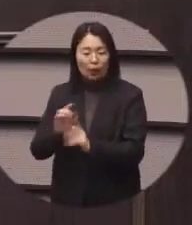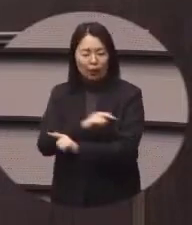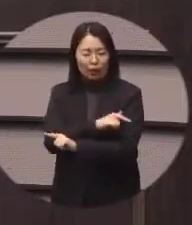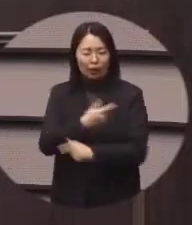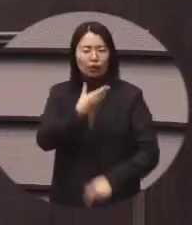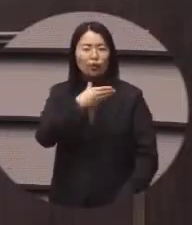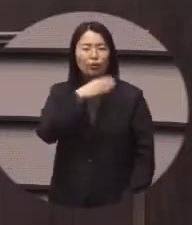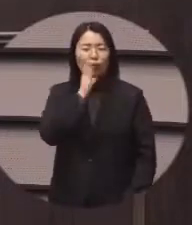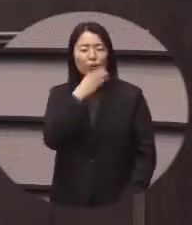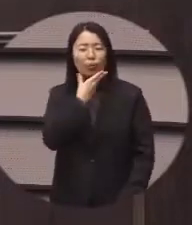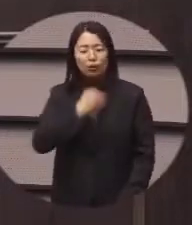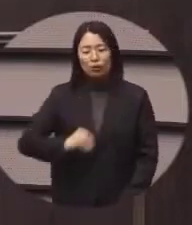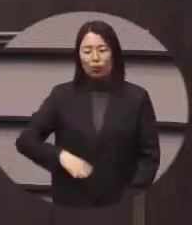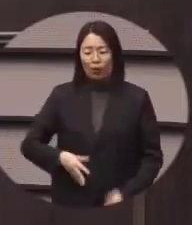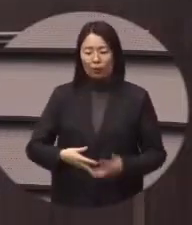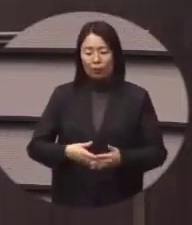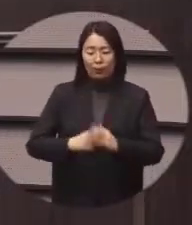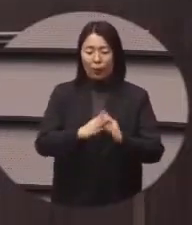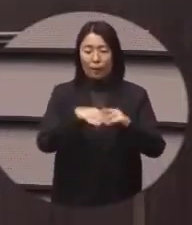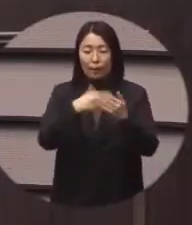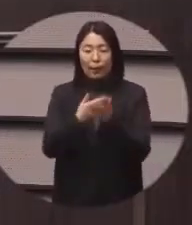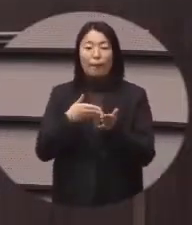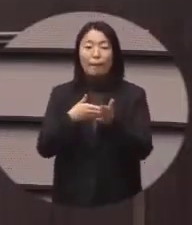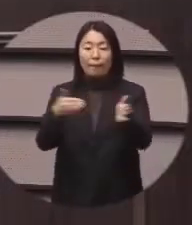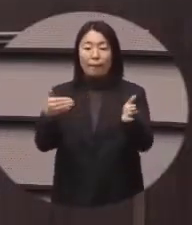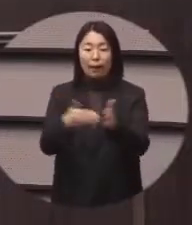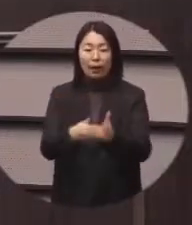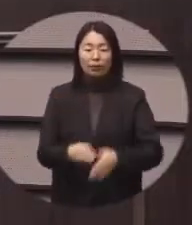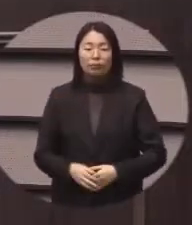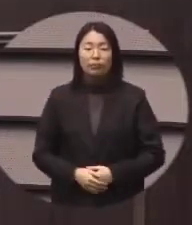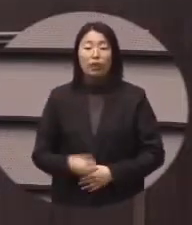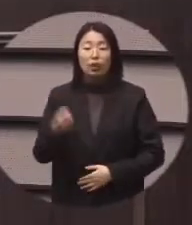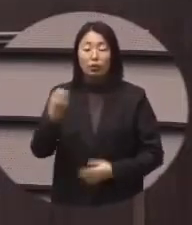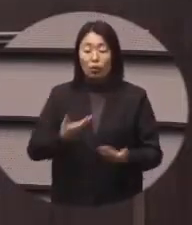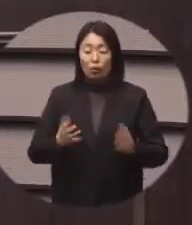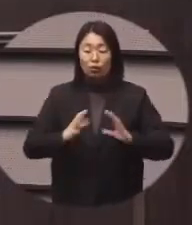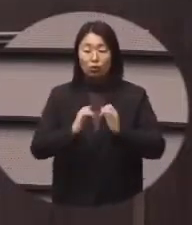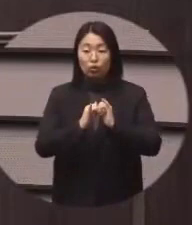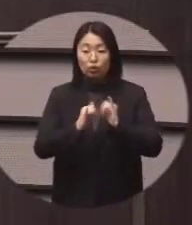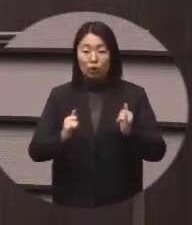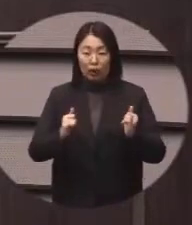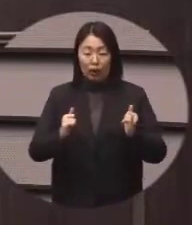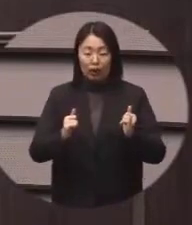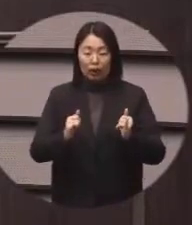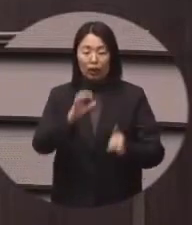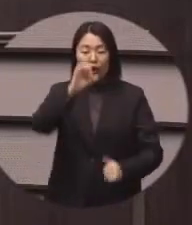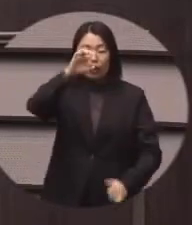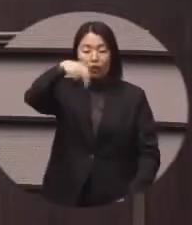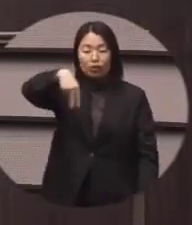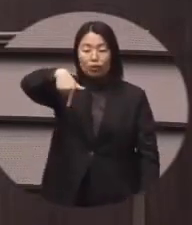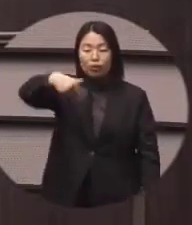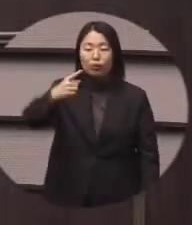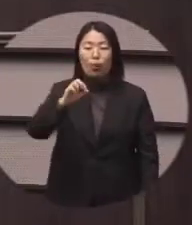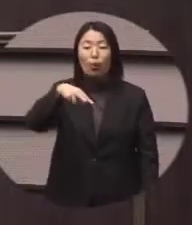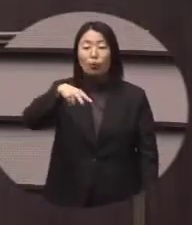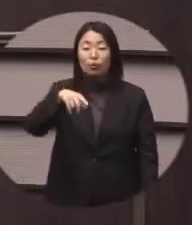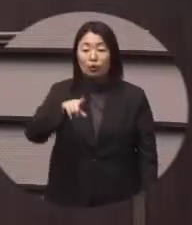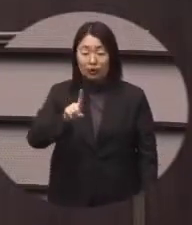추진하였습니다. 또한 국가 유공자 보훈 수당을 인상하여 나라를 위해 희생하신 유공자와